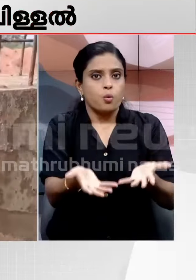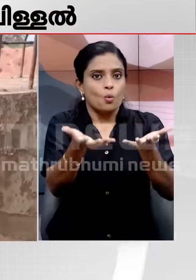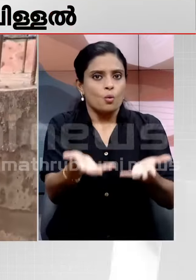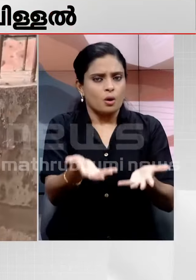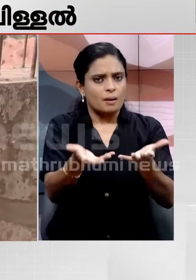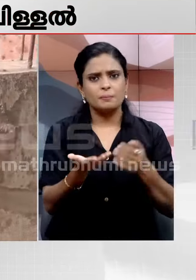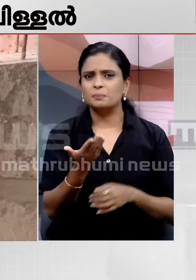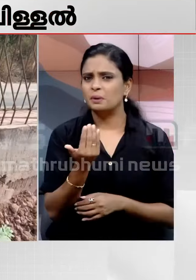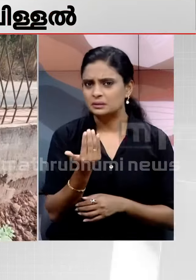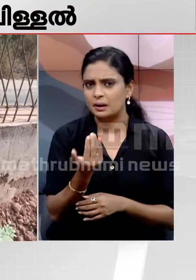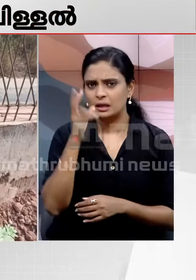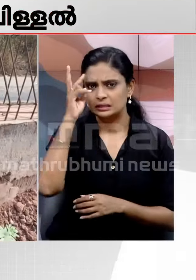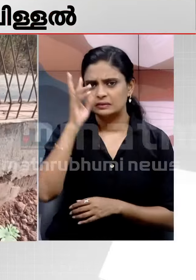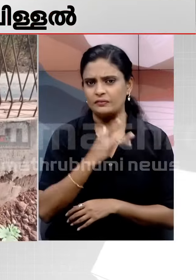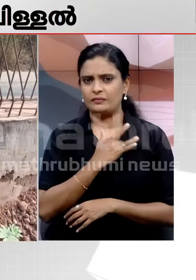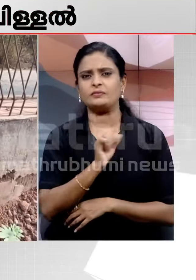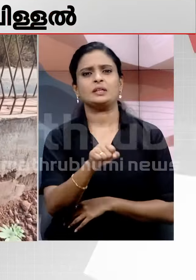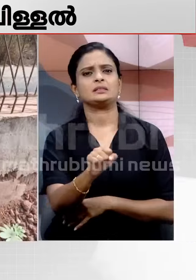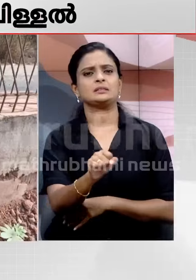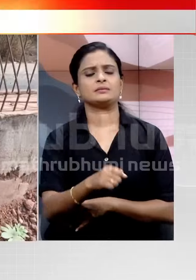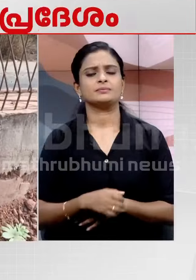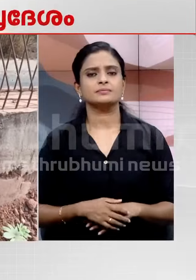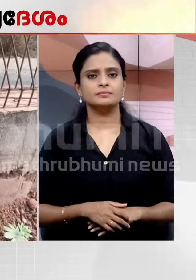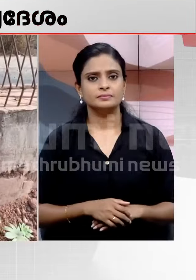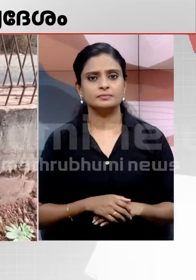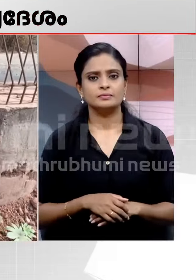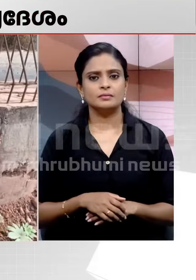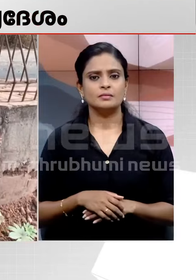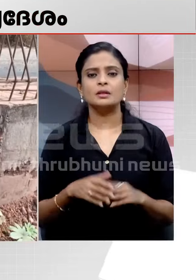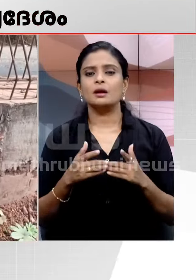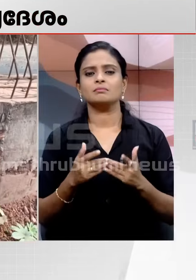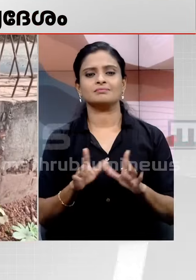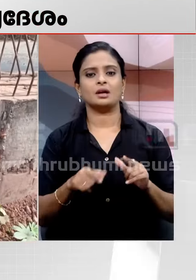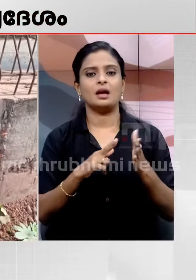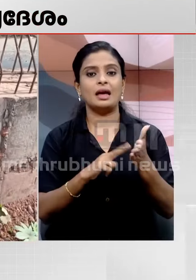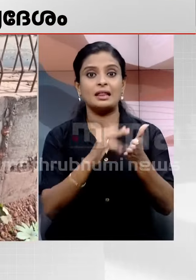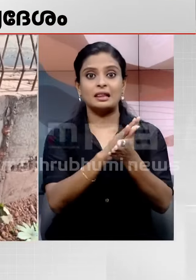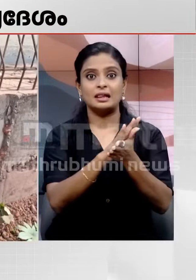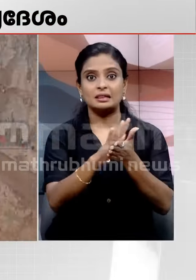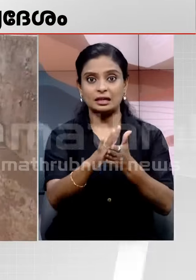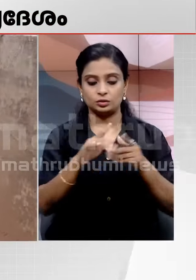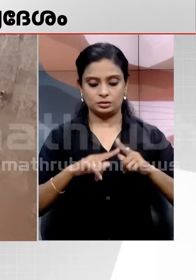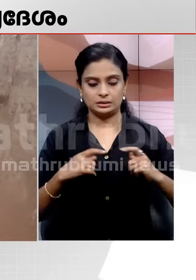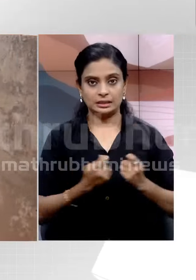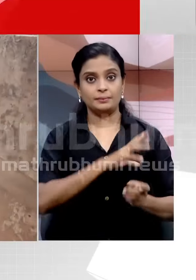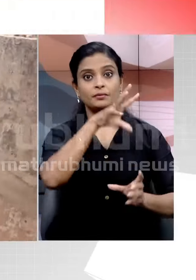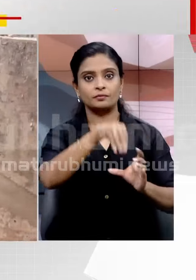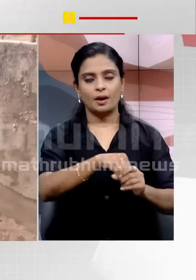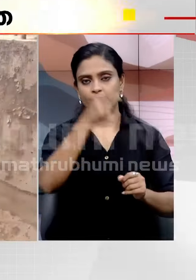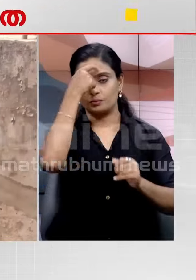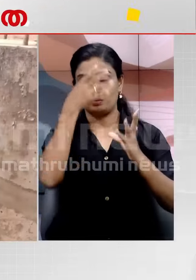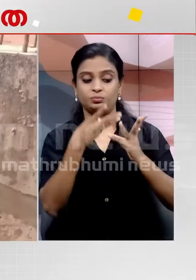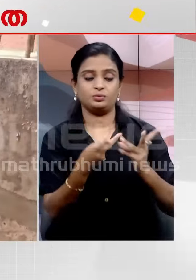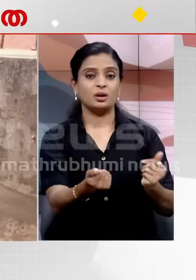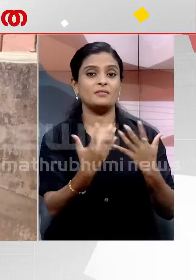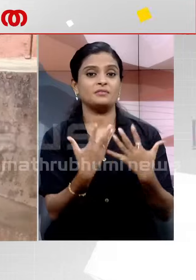കരം താങ്ങാൻ കഴിയുമോ എന്നൊരു സംശയമാണ് ഇവരൊക്കെ പറയുന്നത്. എന്തായാലും അത് ദേശീയപാത അതോറിറ്റി ഇടപെട്ട് ഈ പ്രശ്നം